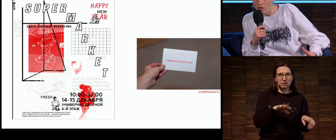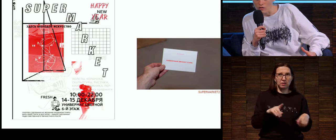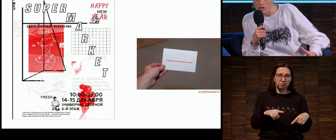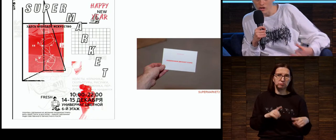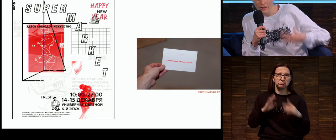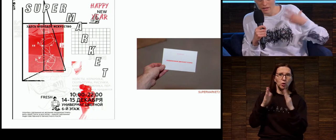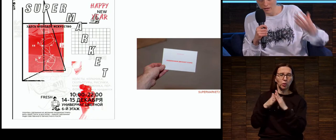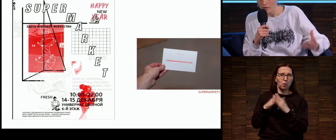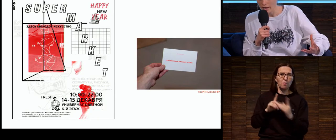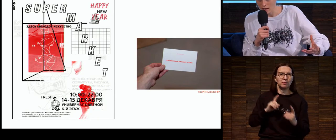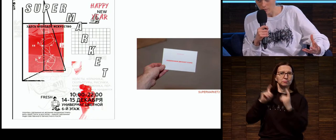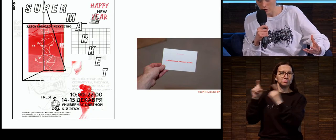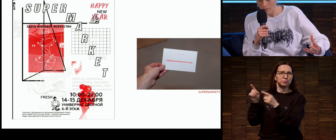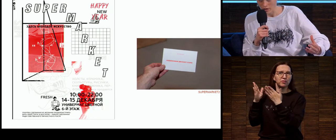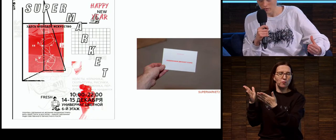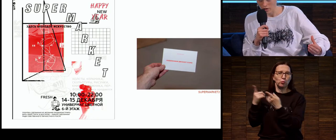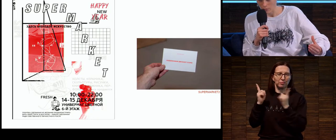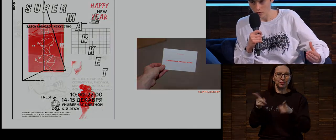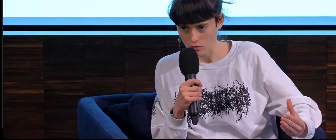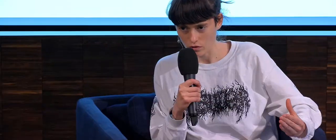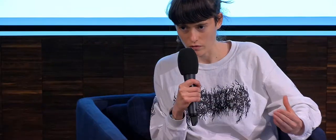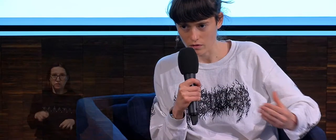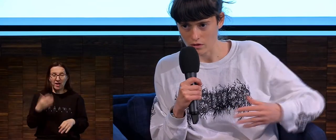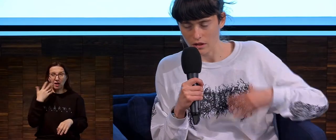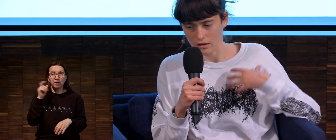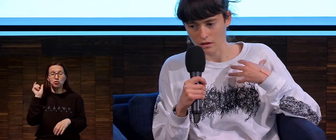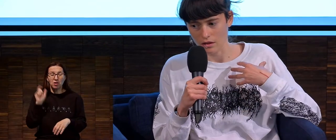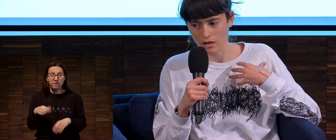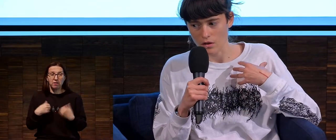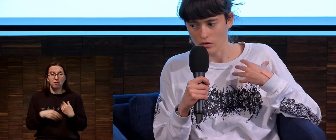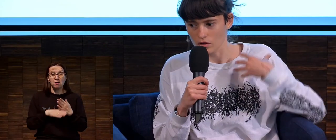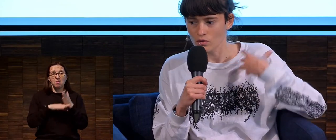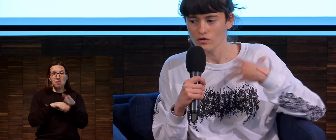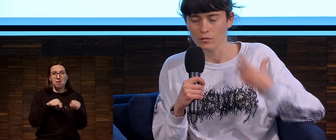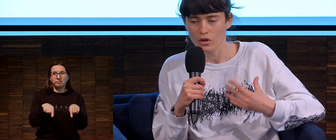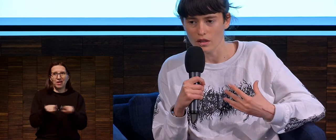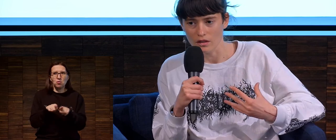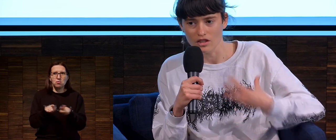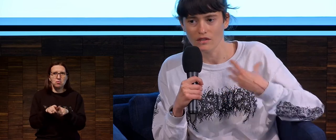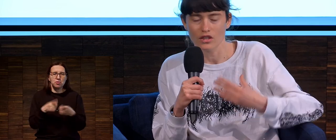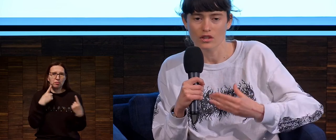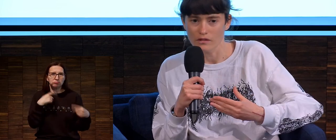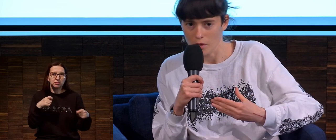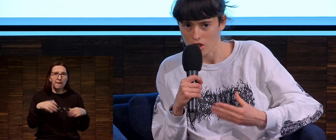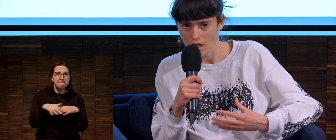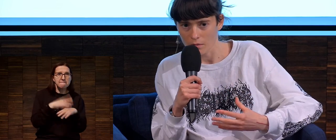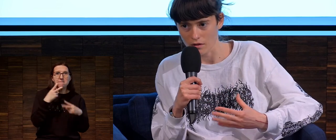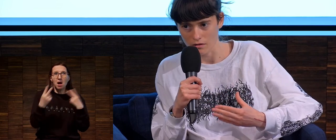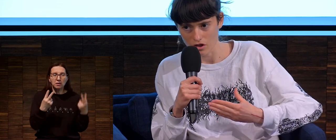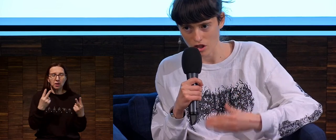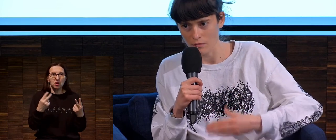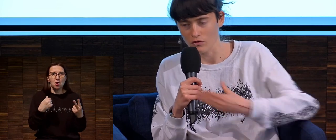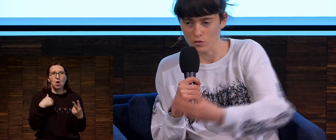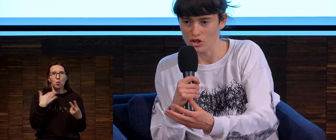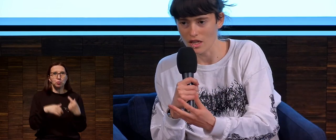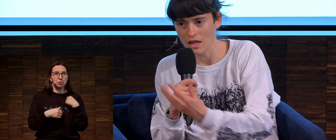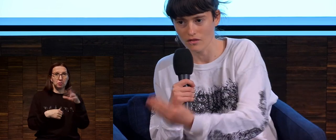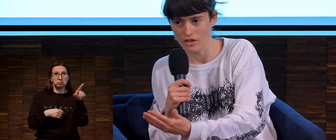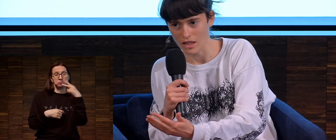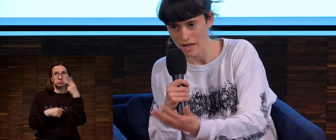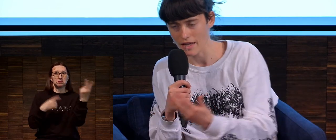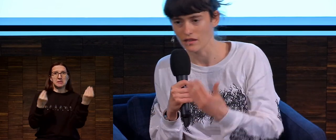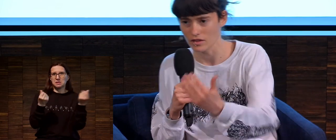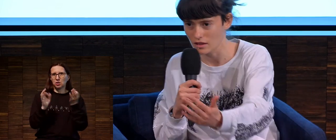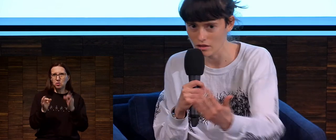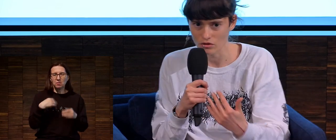маркет, он начинает измерять себя с произведением искусства. То есть это какое-то искусство более человеческого масштаба, чем в музее